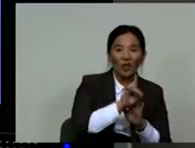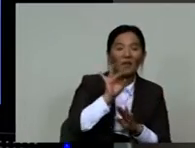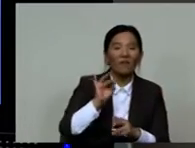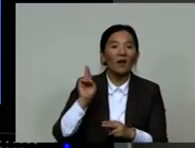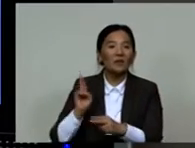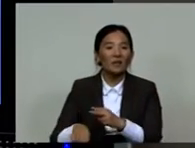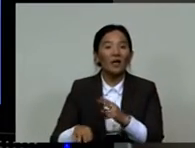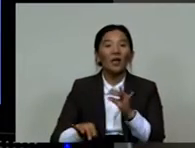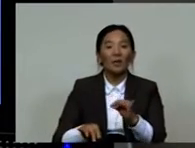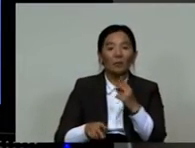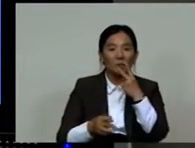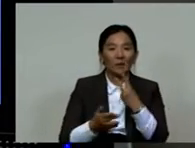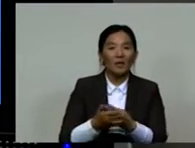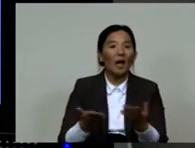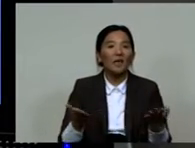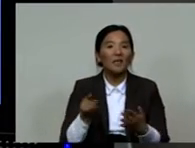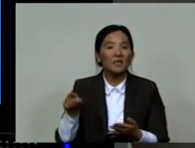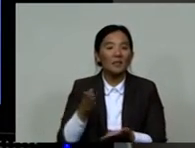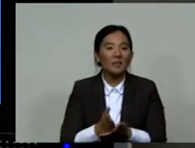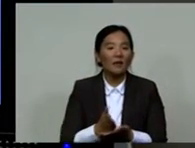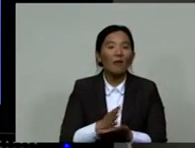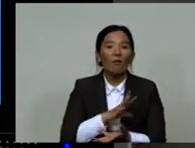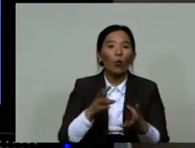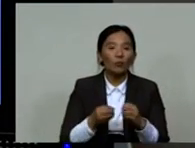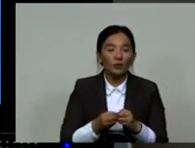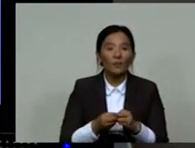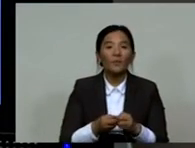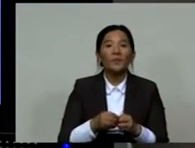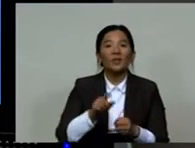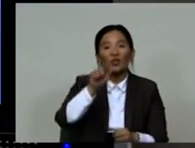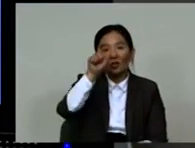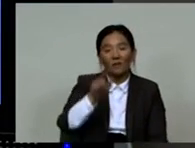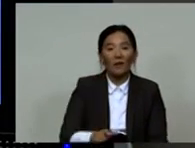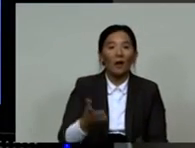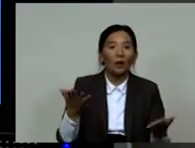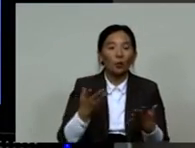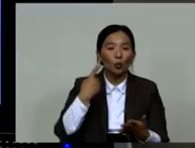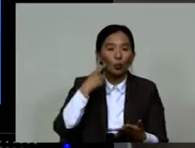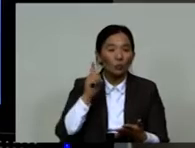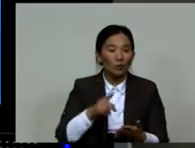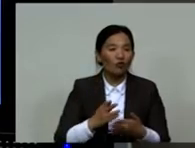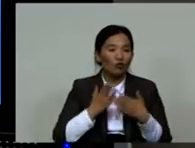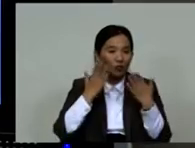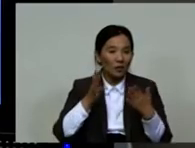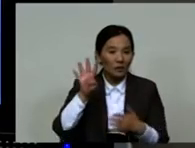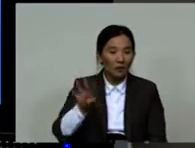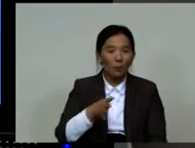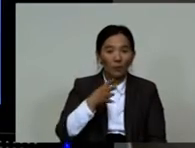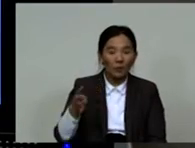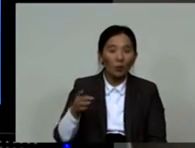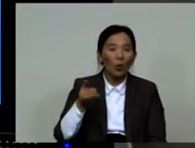И посмотрите, какие тут данные появились. Ну, человек, который умеет читать таблицу,